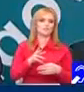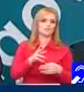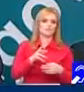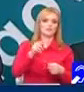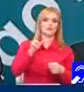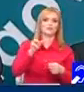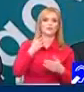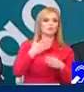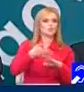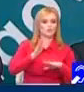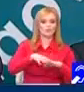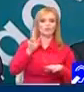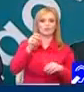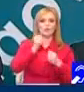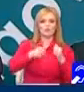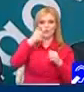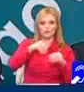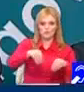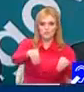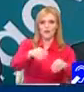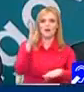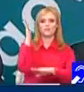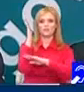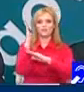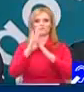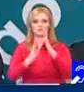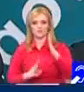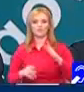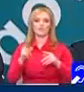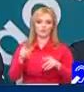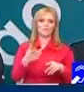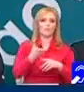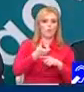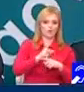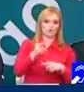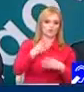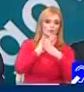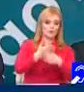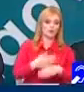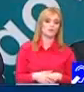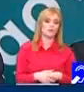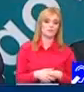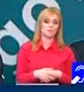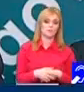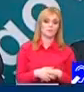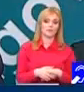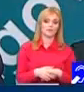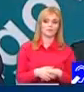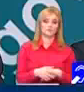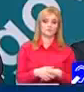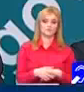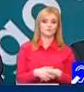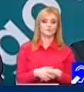multianuale, plantații pomicole, plantații viticole, dar și implementarea tehnologiilor avansate în aceste categorii